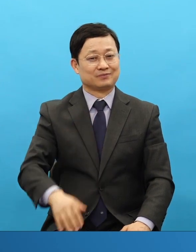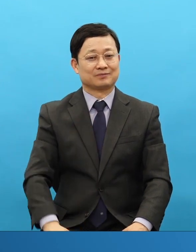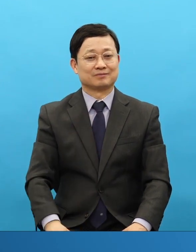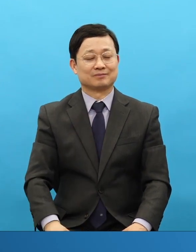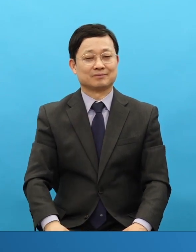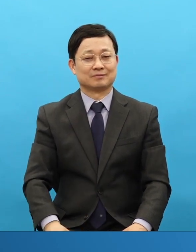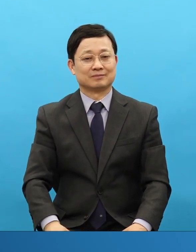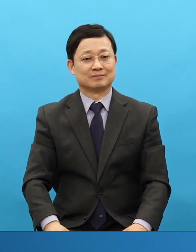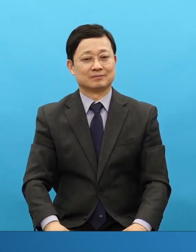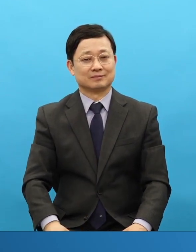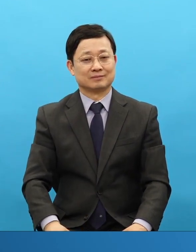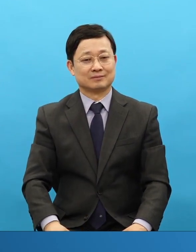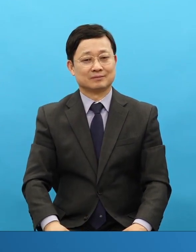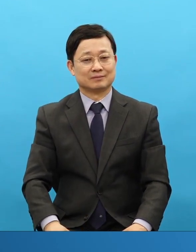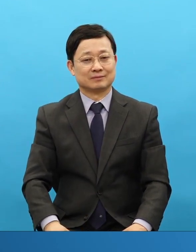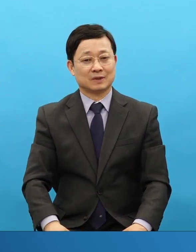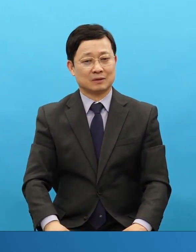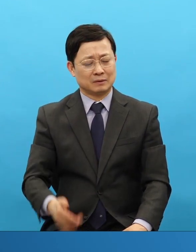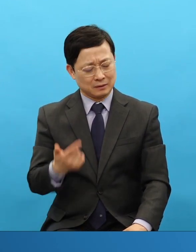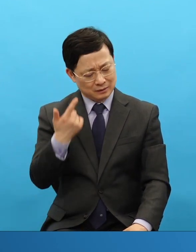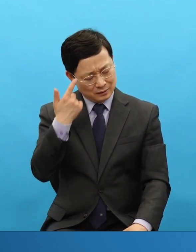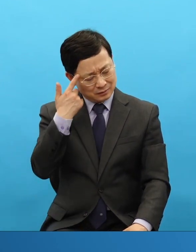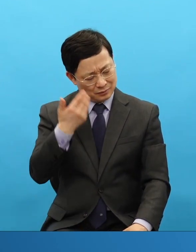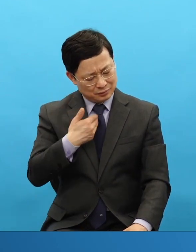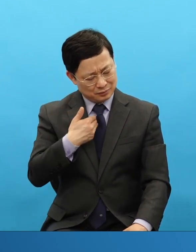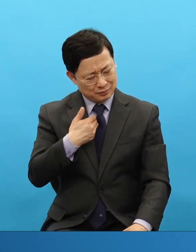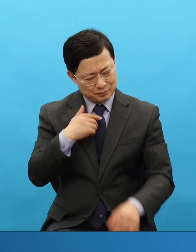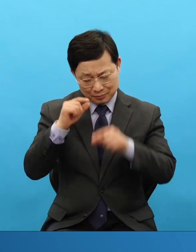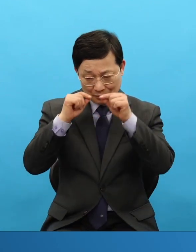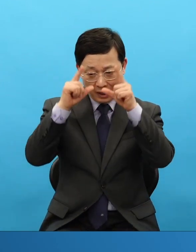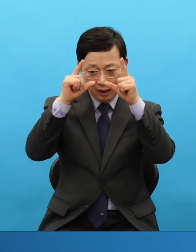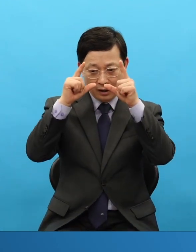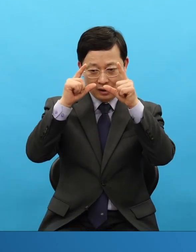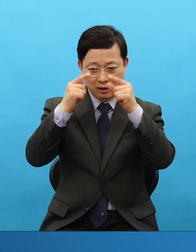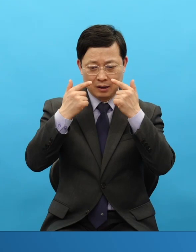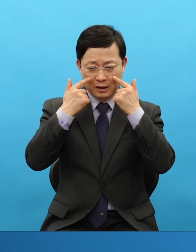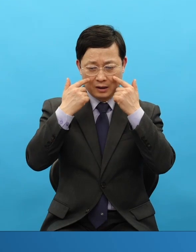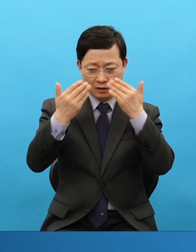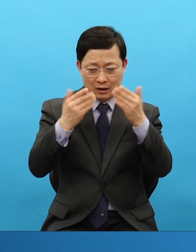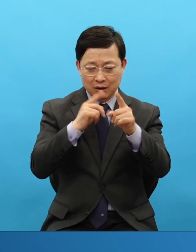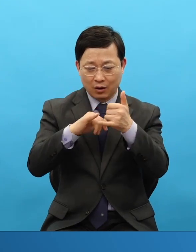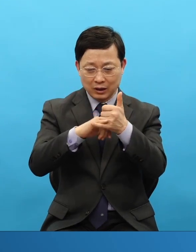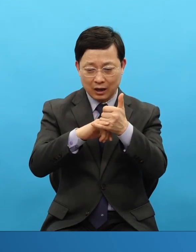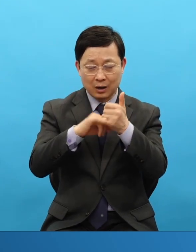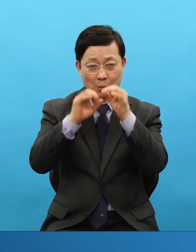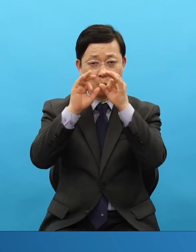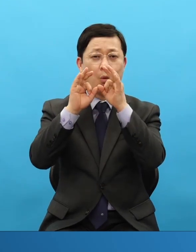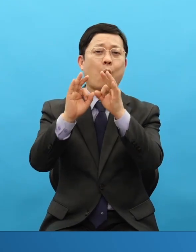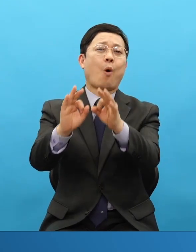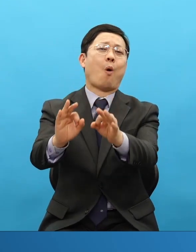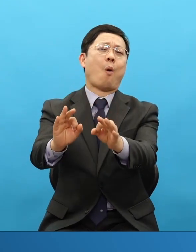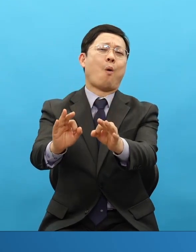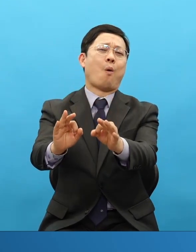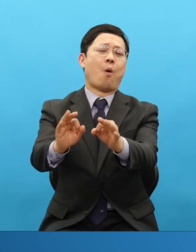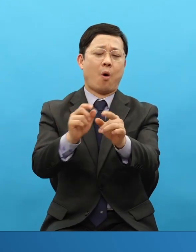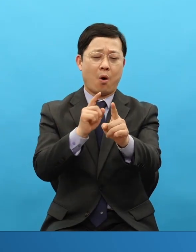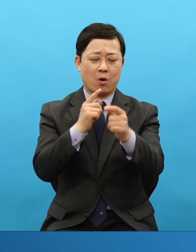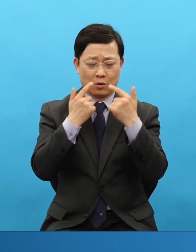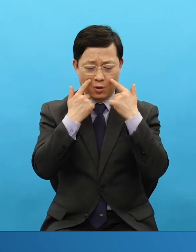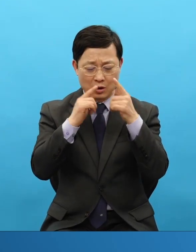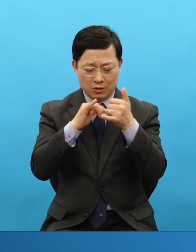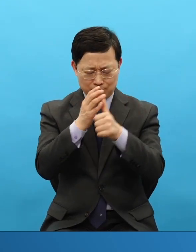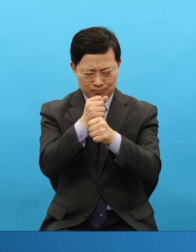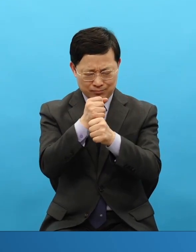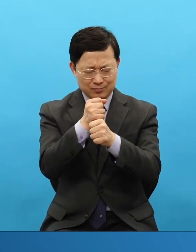이게 보입니다. then you will see this. 정확한 언약이 보여요. You'll see the accurate covenant. 이걸 잡아야죠.